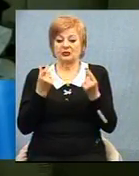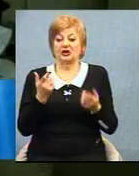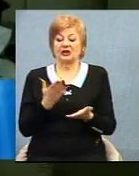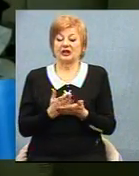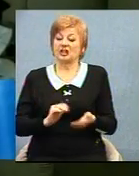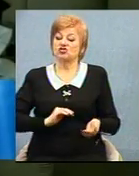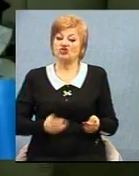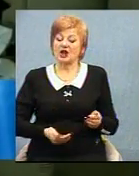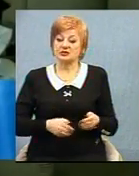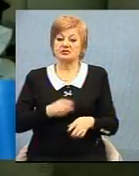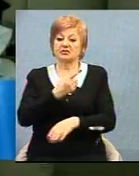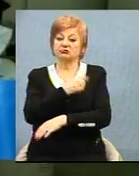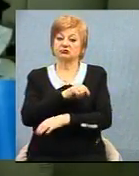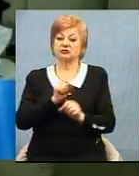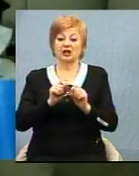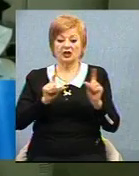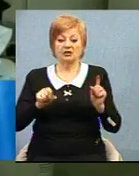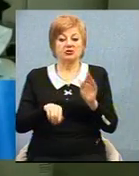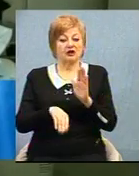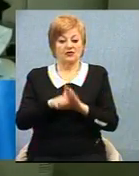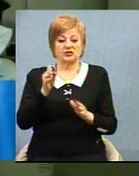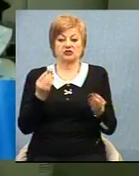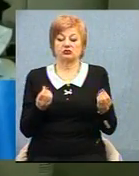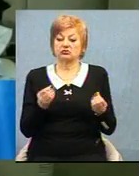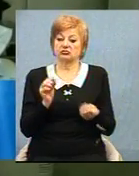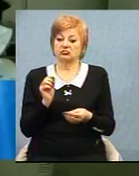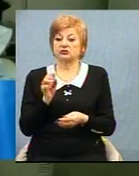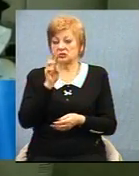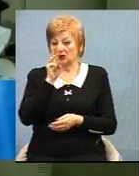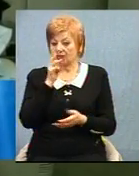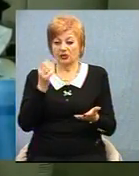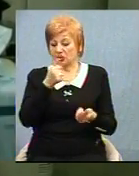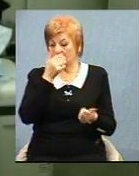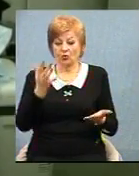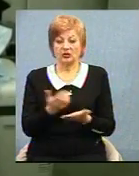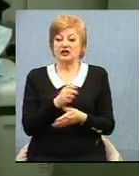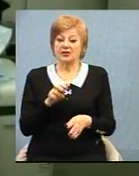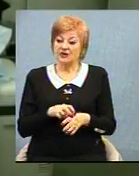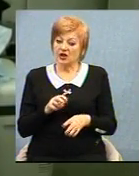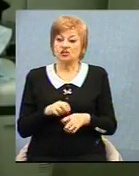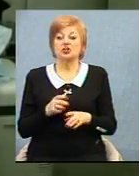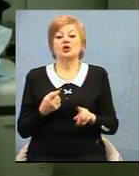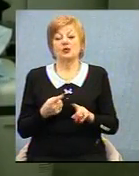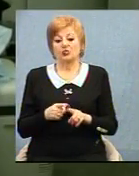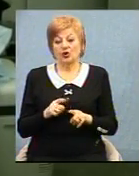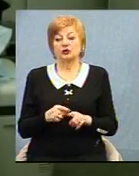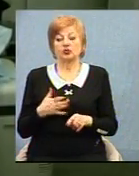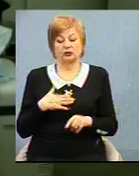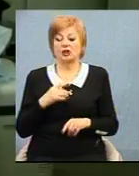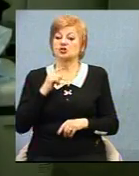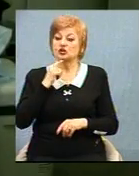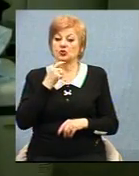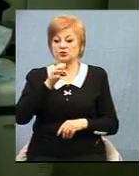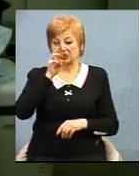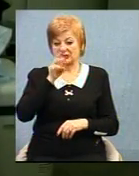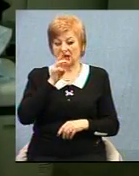ветеринарні клініки, які також на більш високу ставку не можуть знайти собі ветеринарів. Тому комунальне підприємство в цьому питанні виявилося ще складніше, оскільки